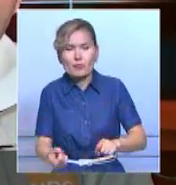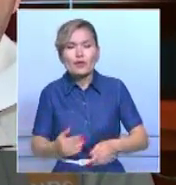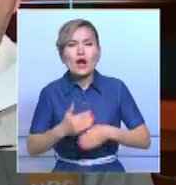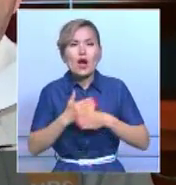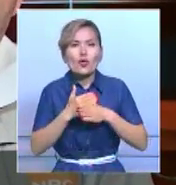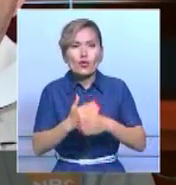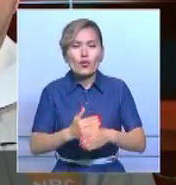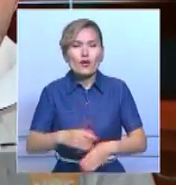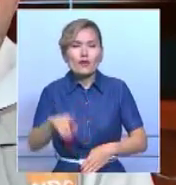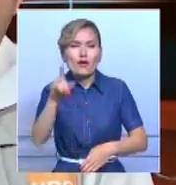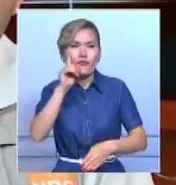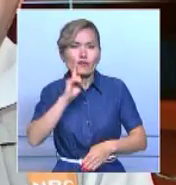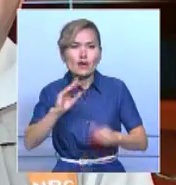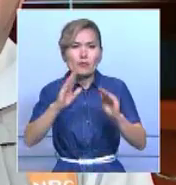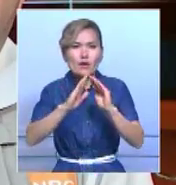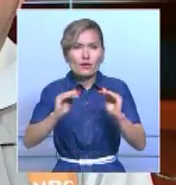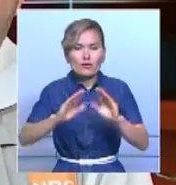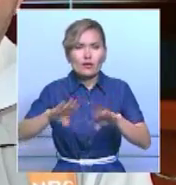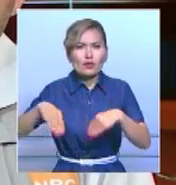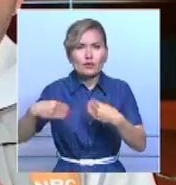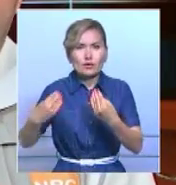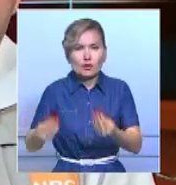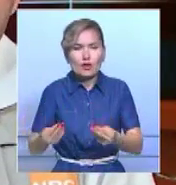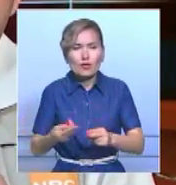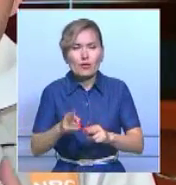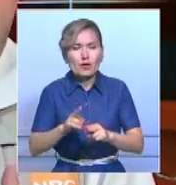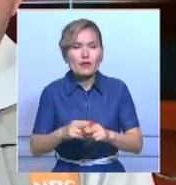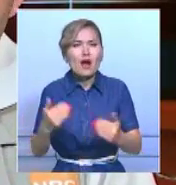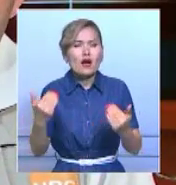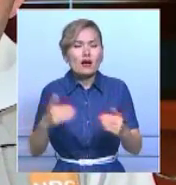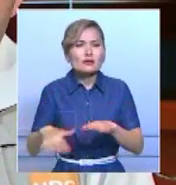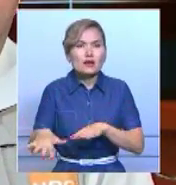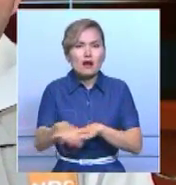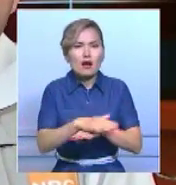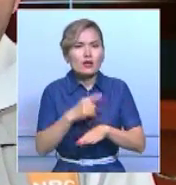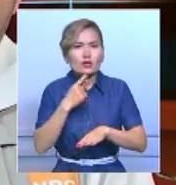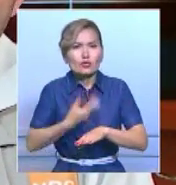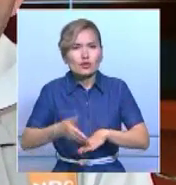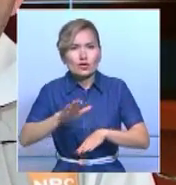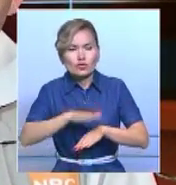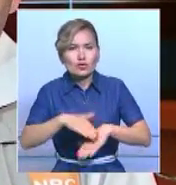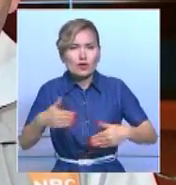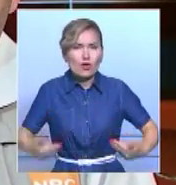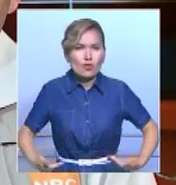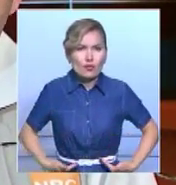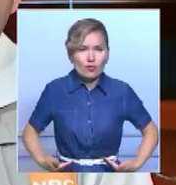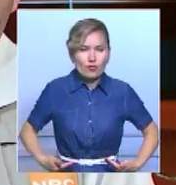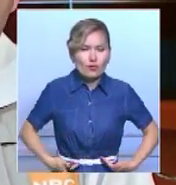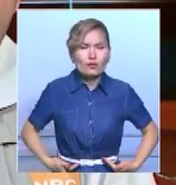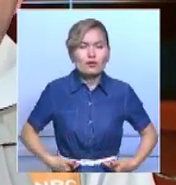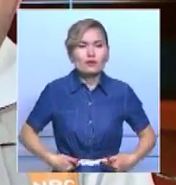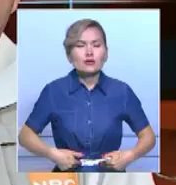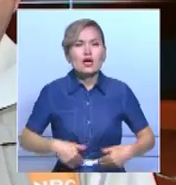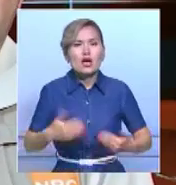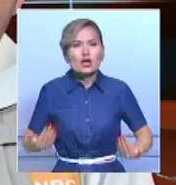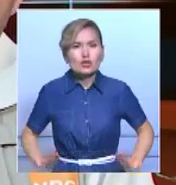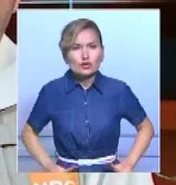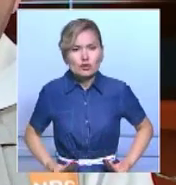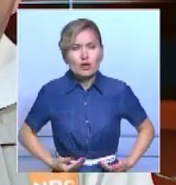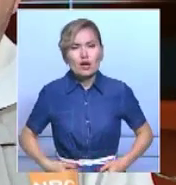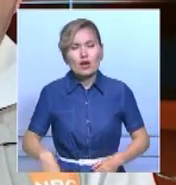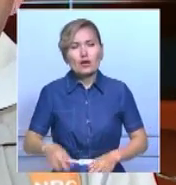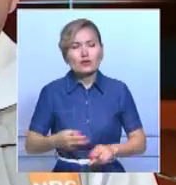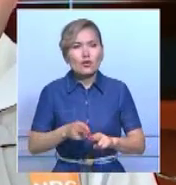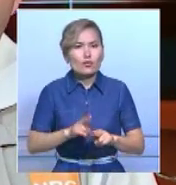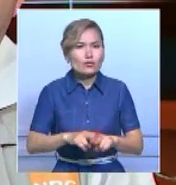оған барлығы бірдей сыймайды. Сондықтан көбісі шөл далада ашық аспан астында өмір сүруге мәжбүр. Күн болса шыжып тұр. Әжетхана